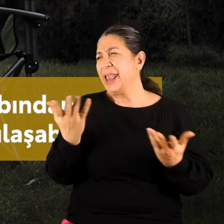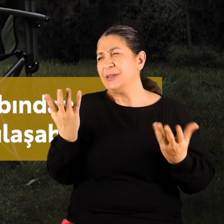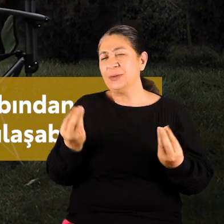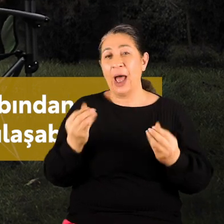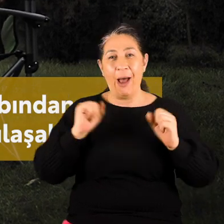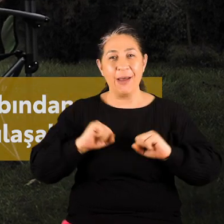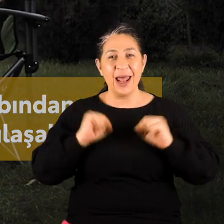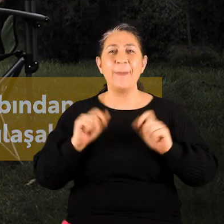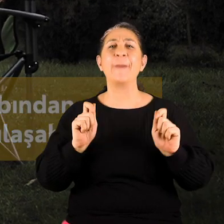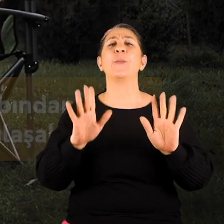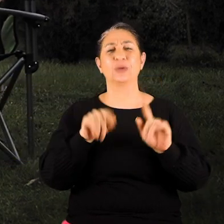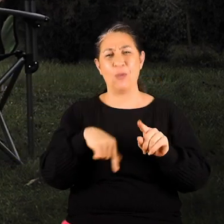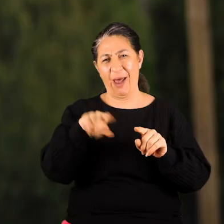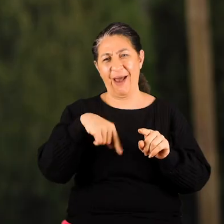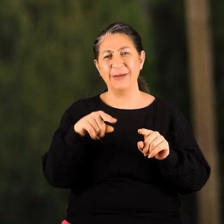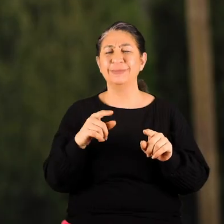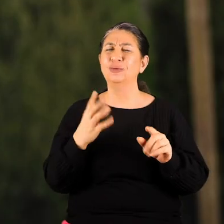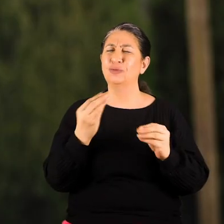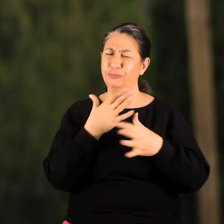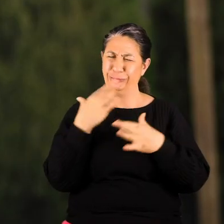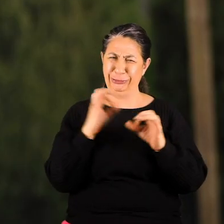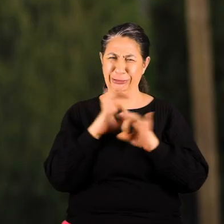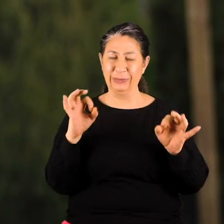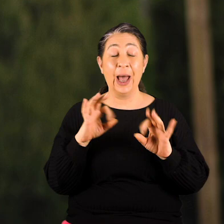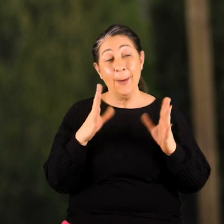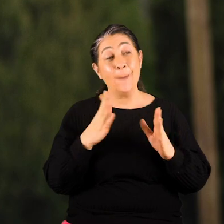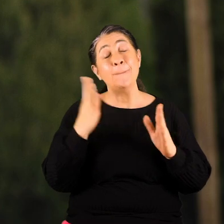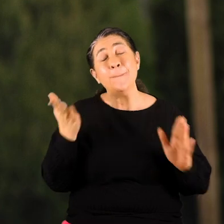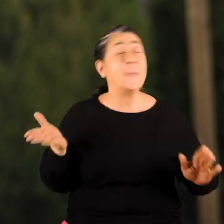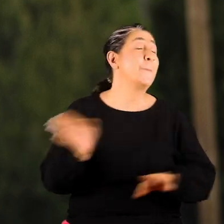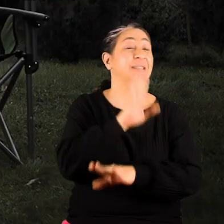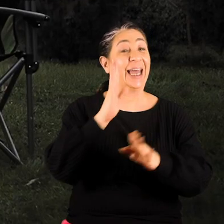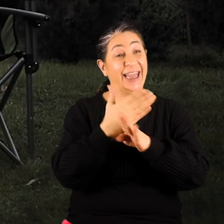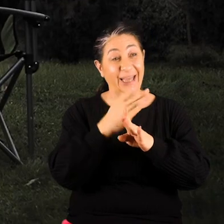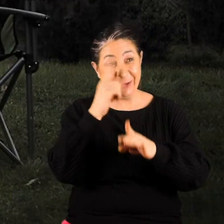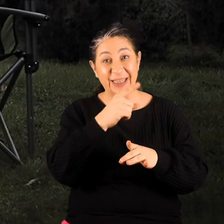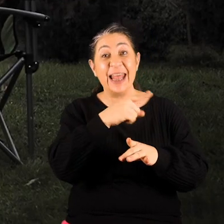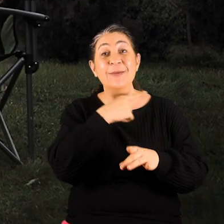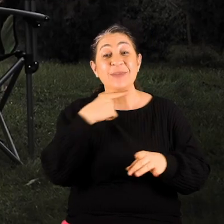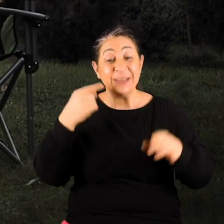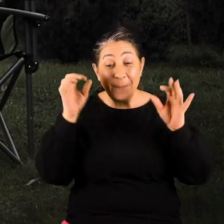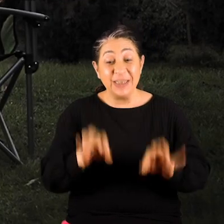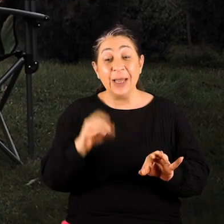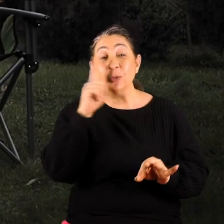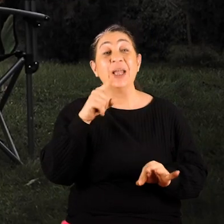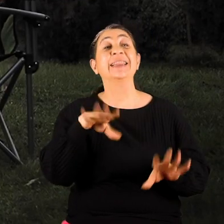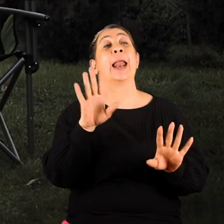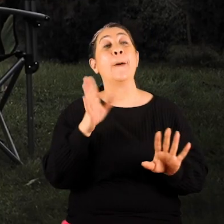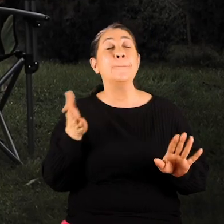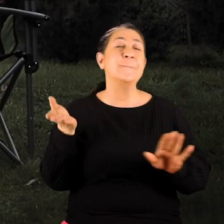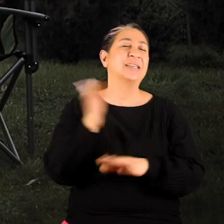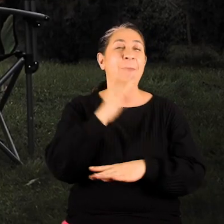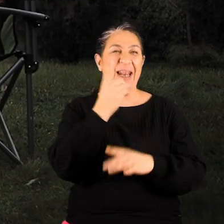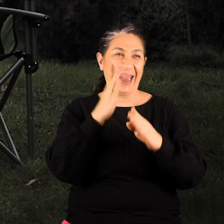olsun? Antrenman yapamıyorsun bu aralar. Yapamıyorum. Çok ama, mutsuzum. Ama bambaşka bir nedenden dolayı. Senin evet. İmkansızını başlattığın hareketten dolayı bambaşka